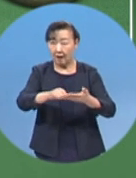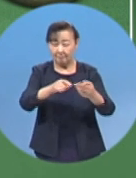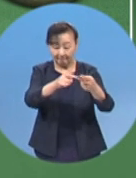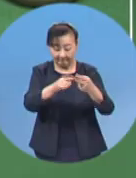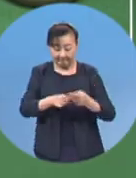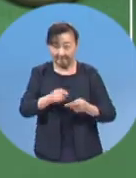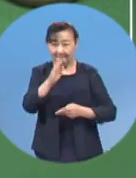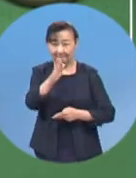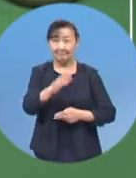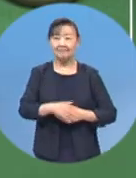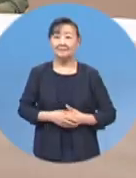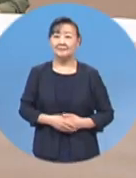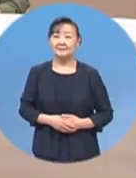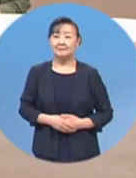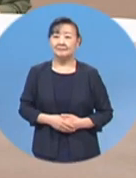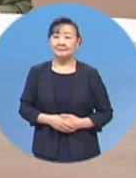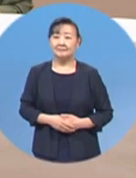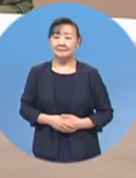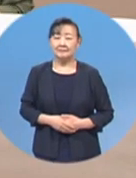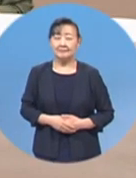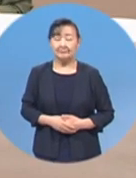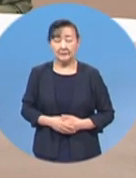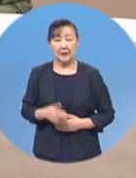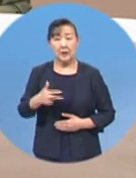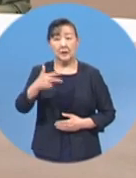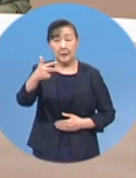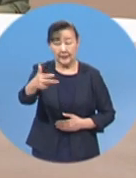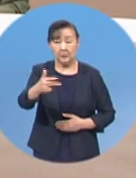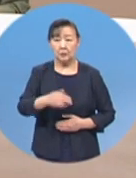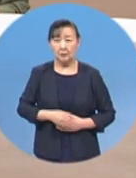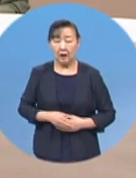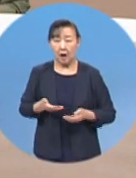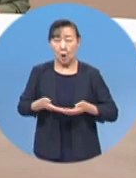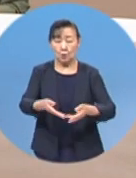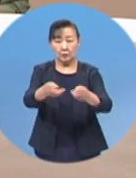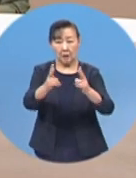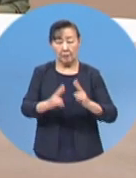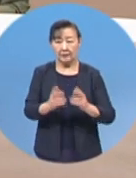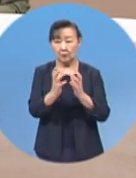応募ください。さて、来週の特集は船